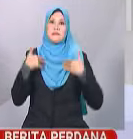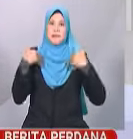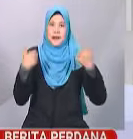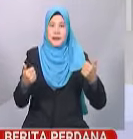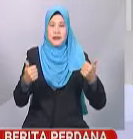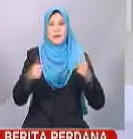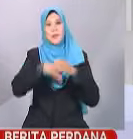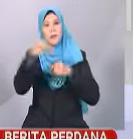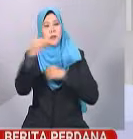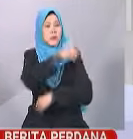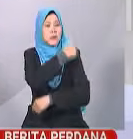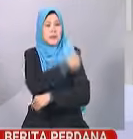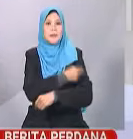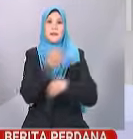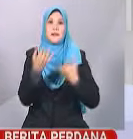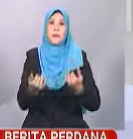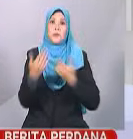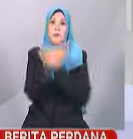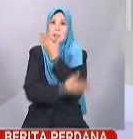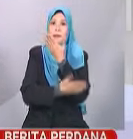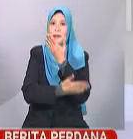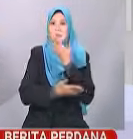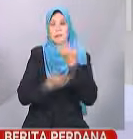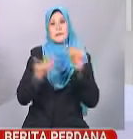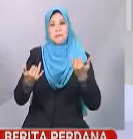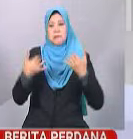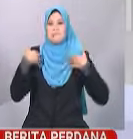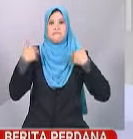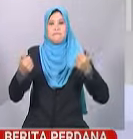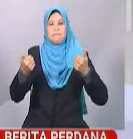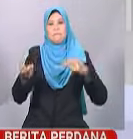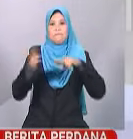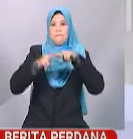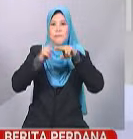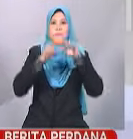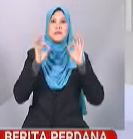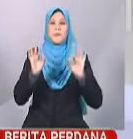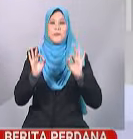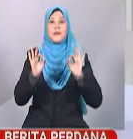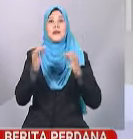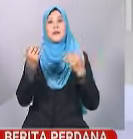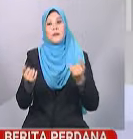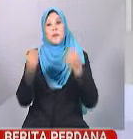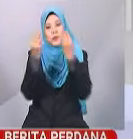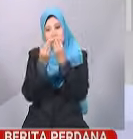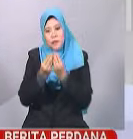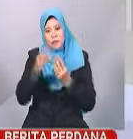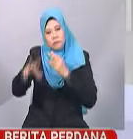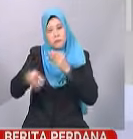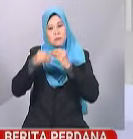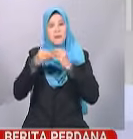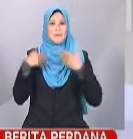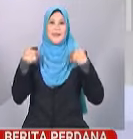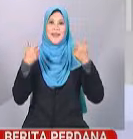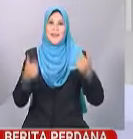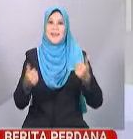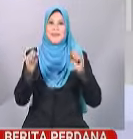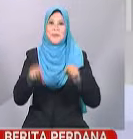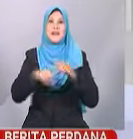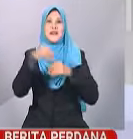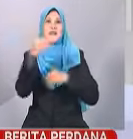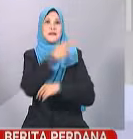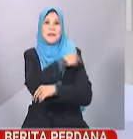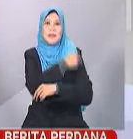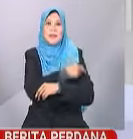yang menunjukkan negara kini memasuki fasa pemulihan. Statistik terbaru ini menjadikan jumlah kumulatif pulih dan discharge